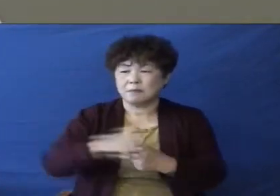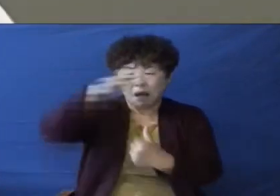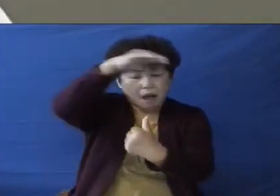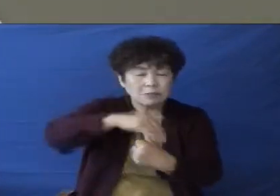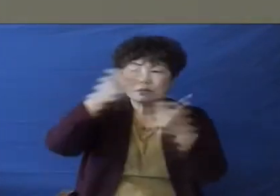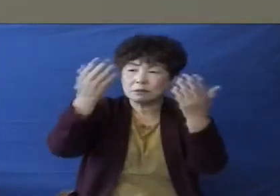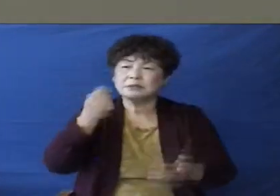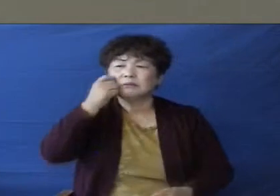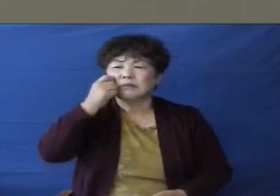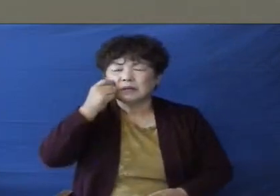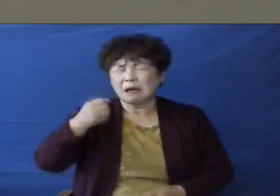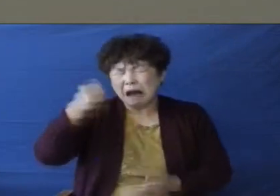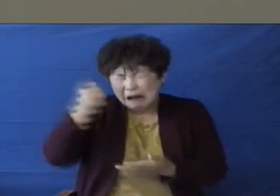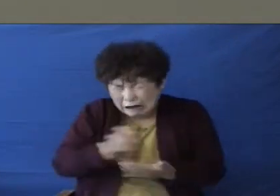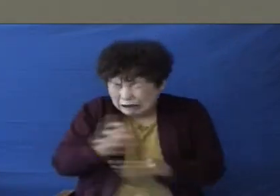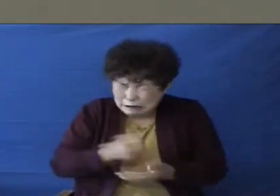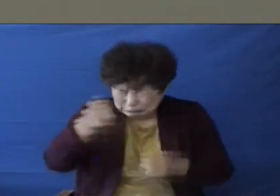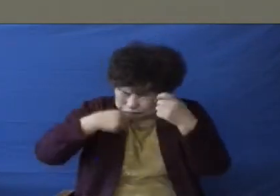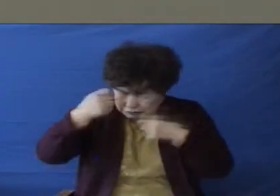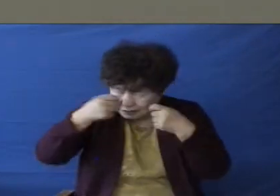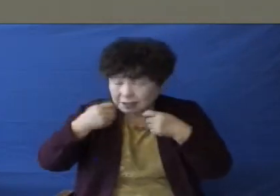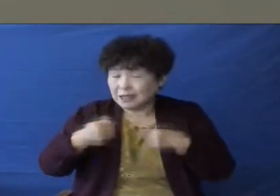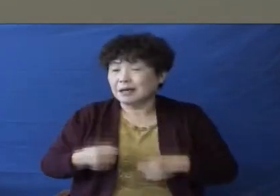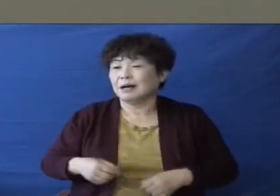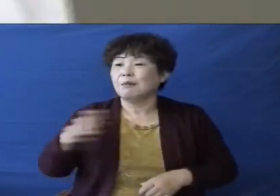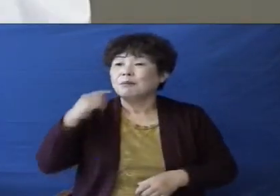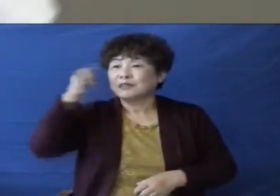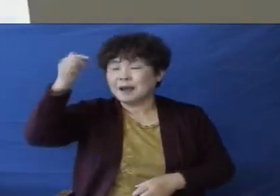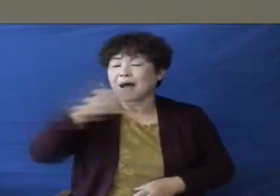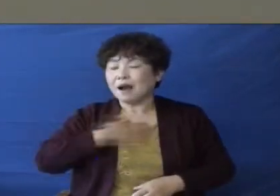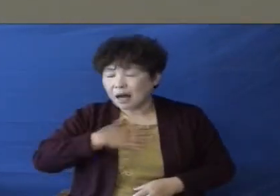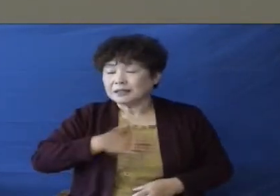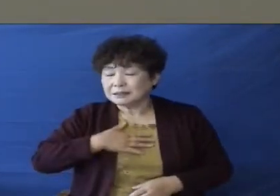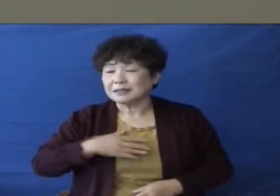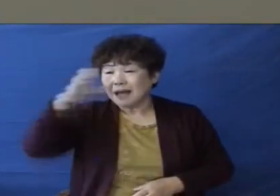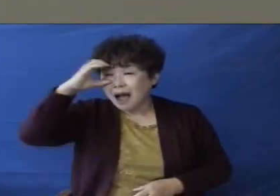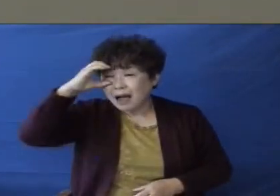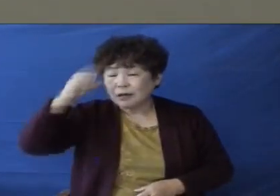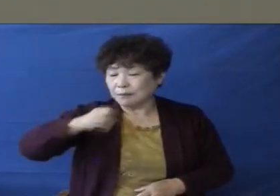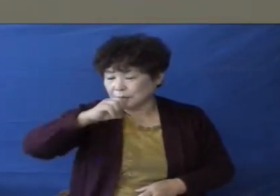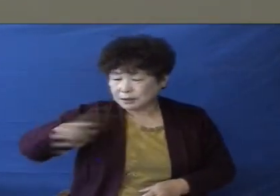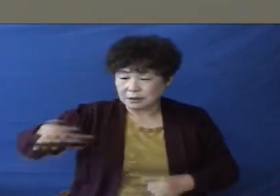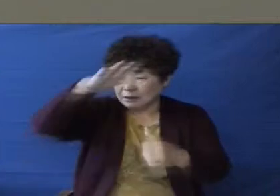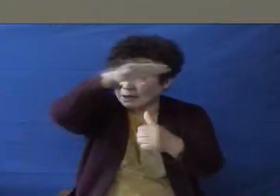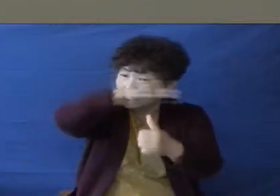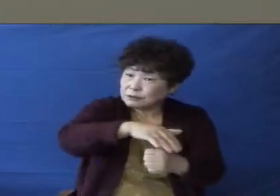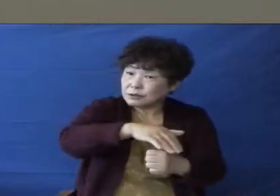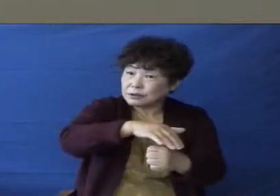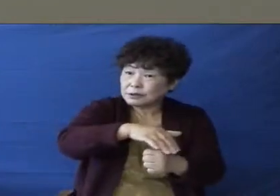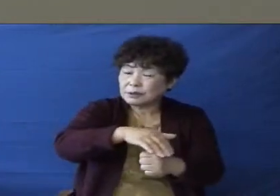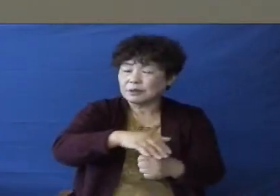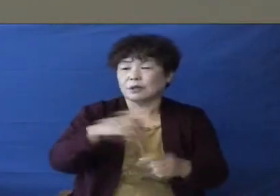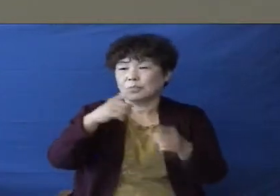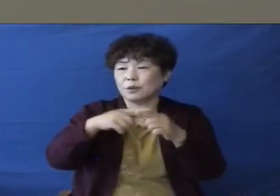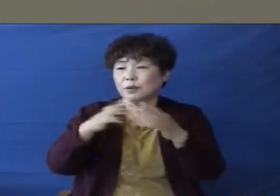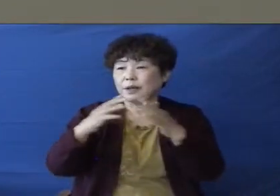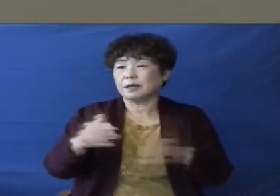그래 즉 나와서 이제 안경 벗어 그리고서 안경을 벗고 선 기도를 해 주는데 교회 밖의 큰 교회